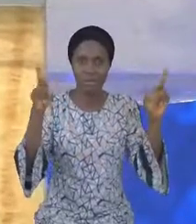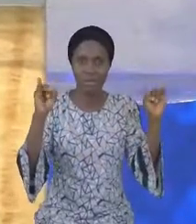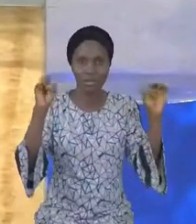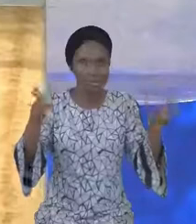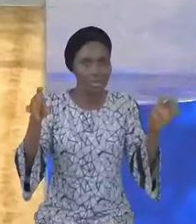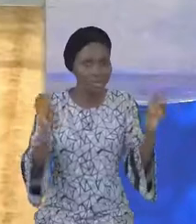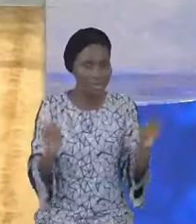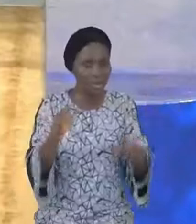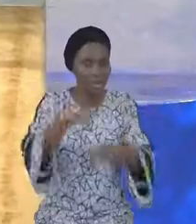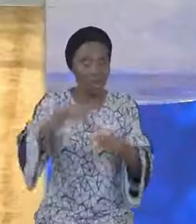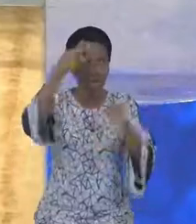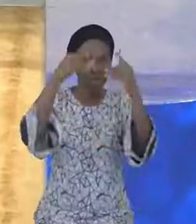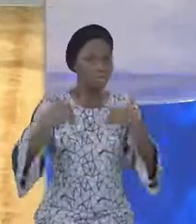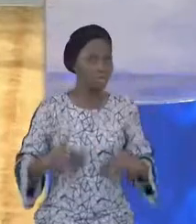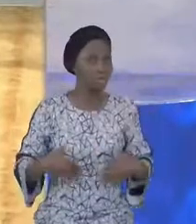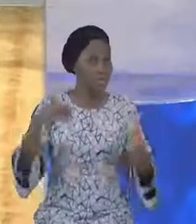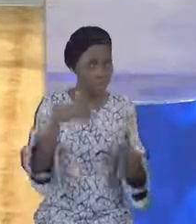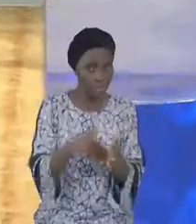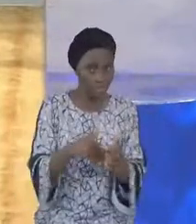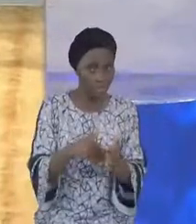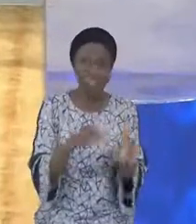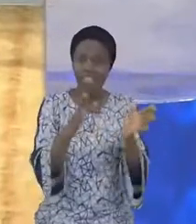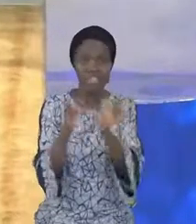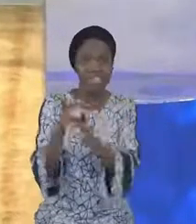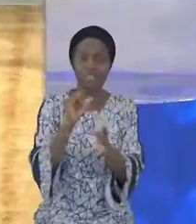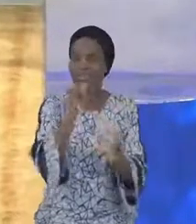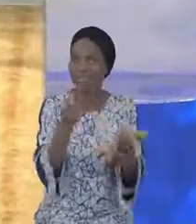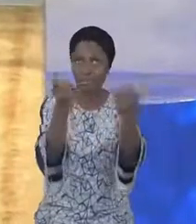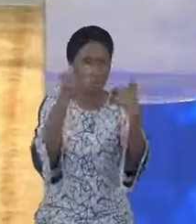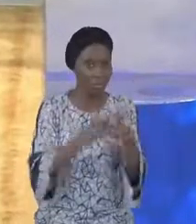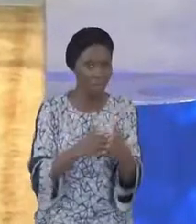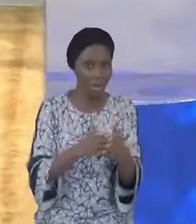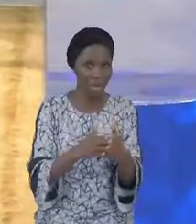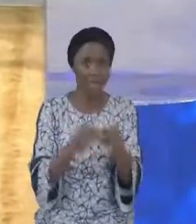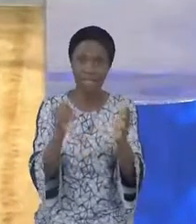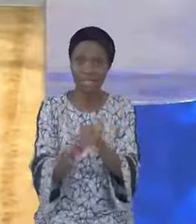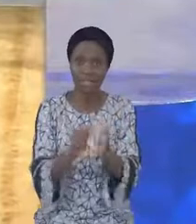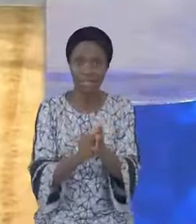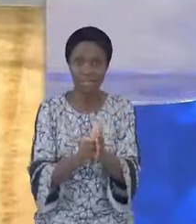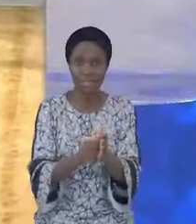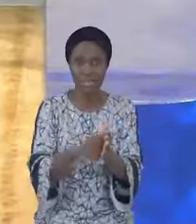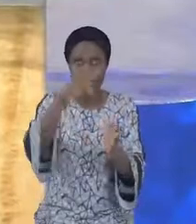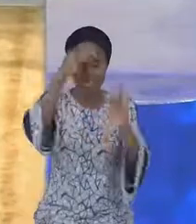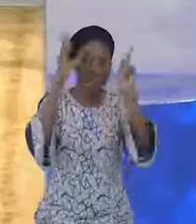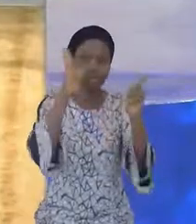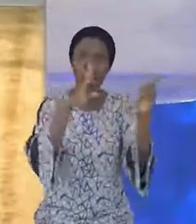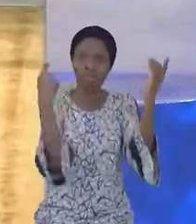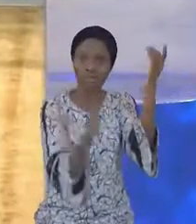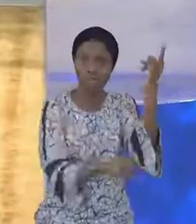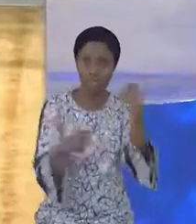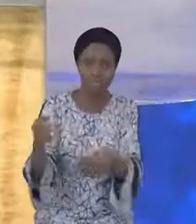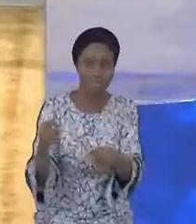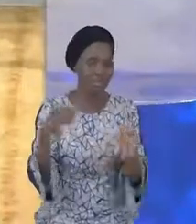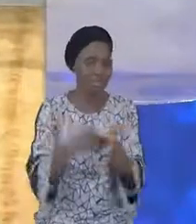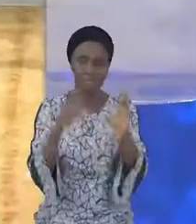ici toutes les fois que les maladies frappent à la porte, qu'il sera encore rebattu.